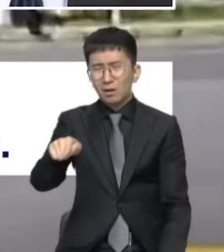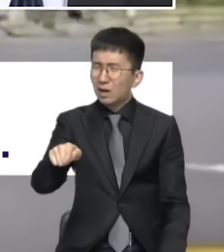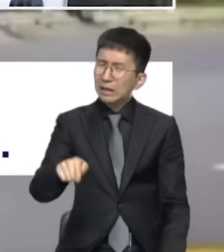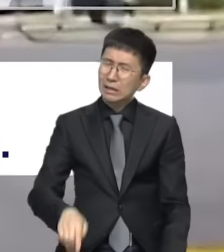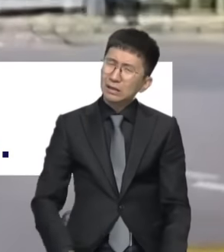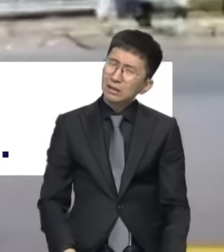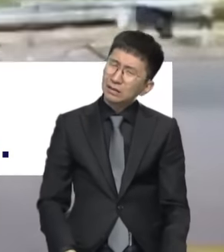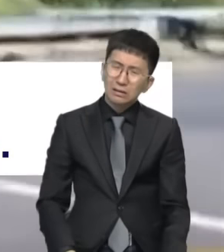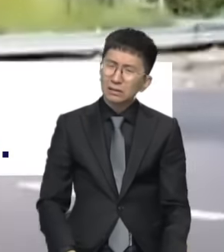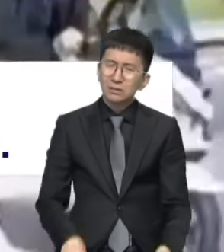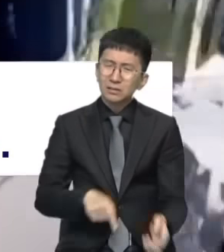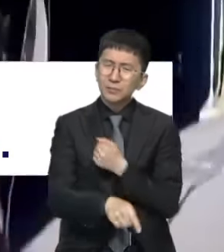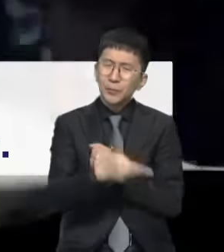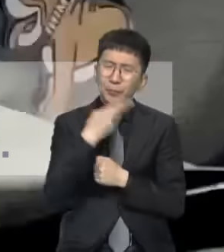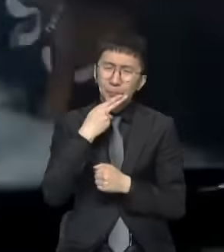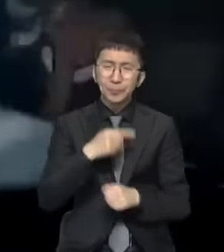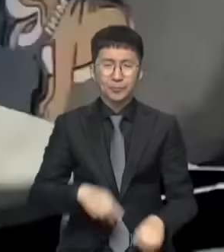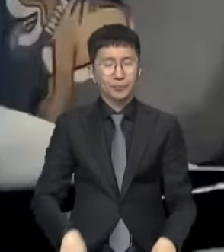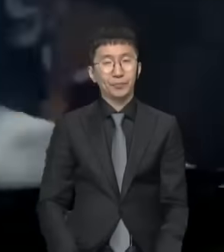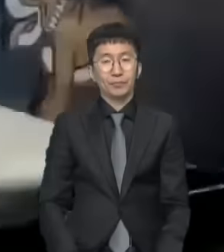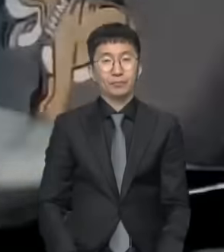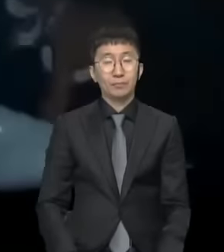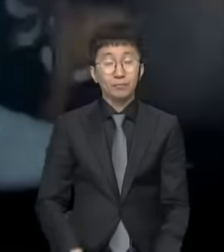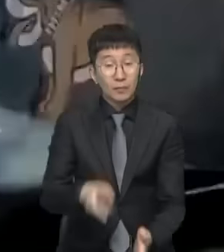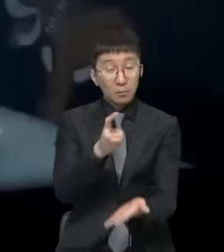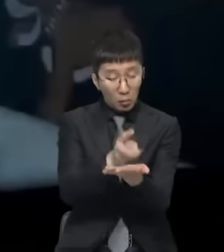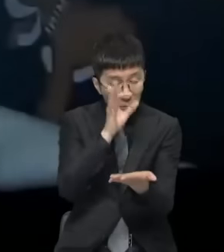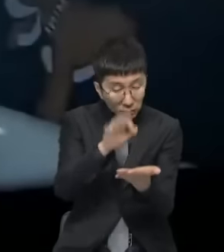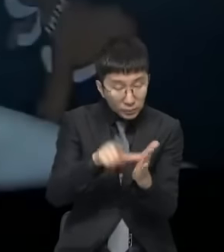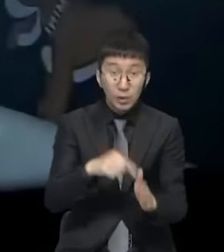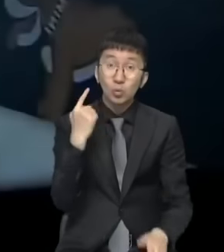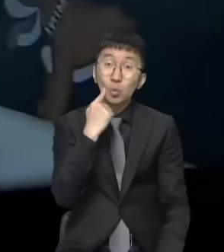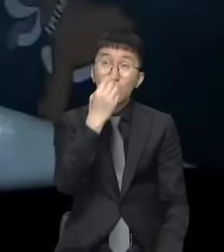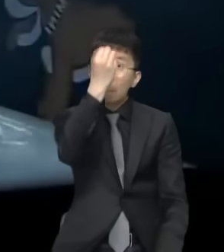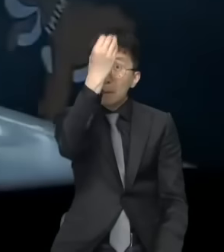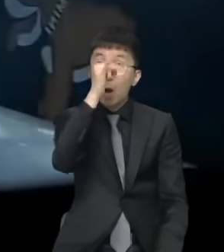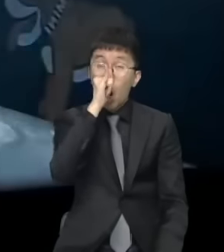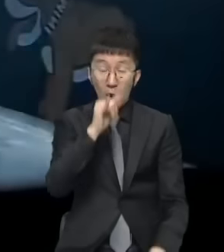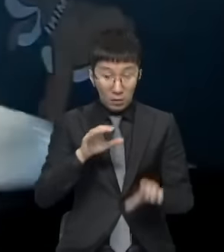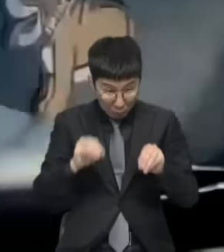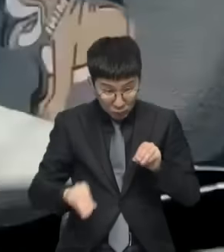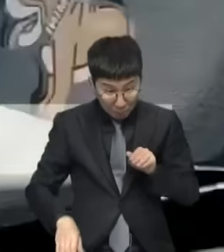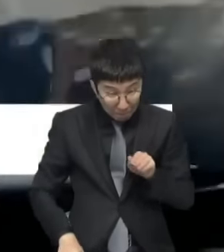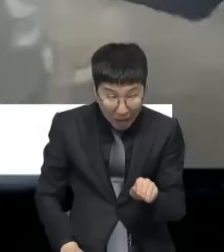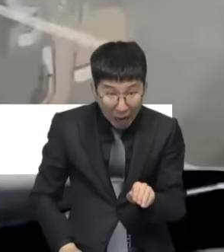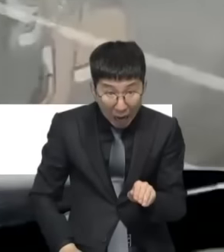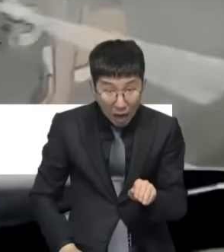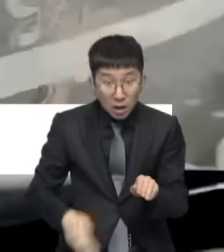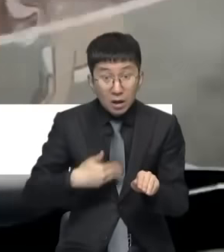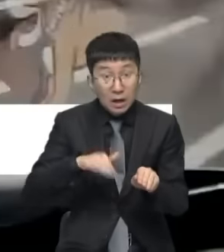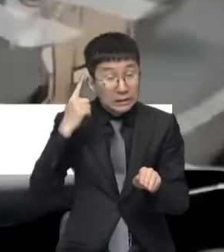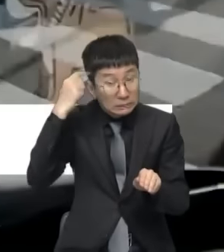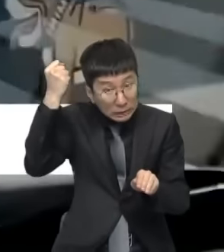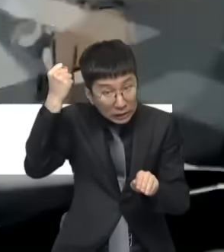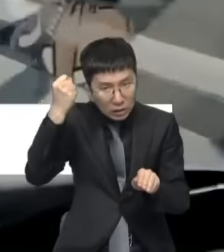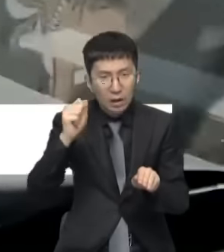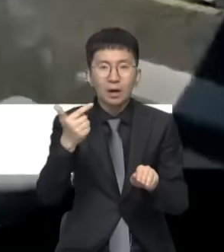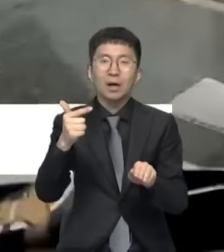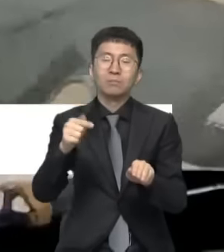그러니까 마치 죽음 판결로 보인다. 법 규정대로 황색 등에 급제동하면 갈 줄 알았죠. 그런데